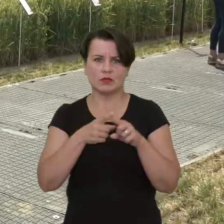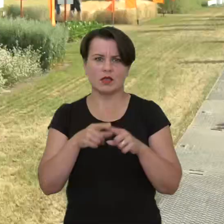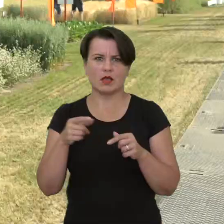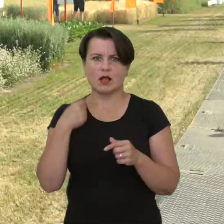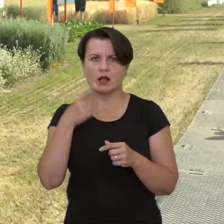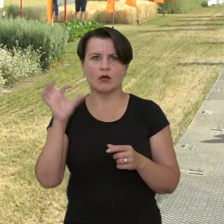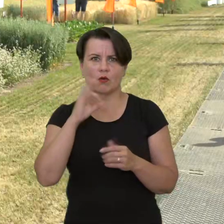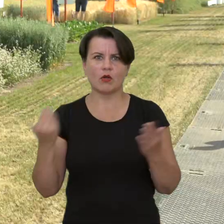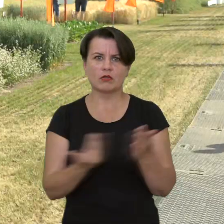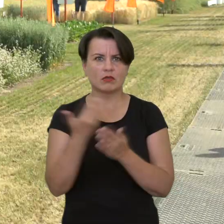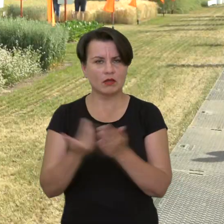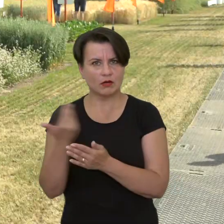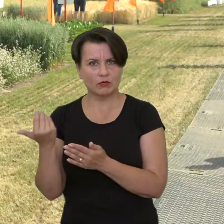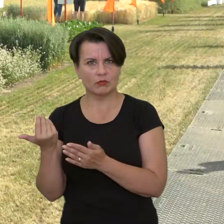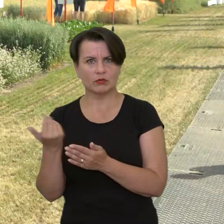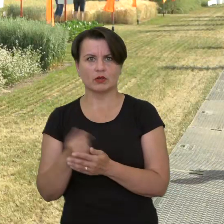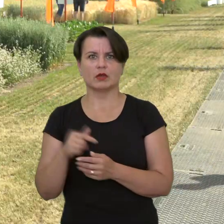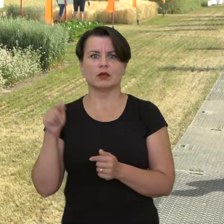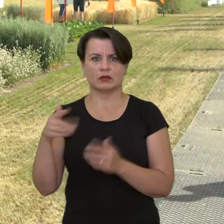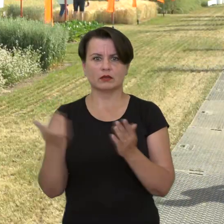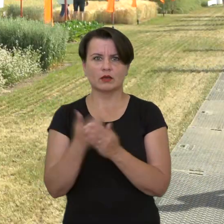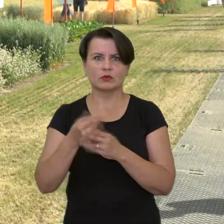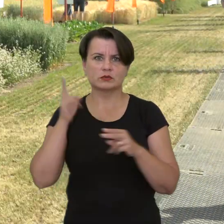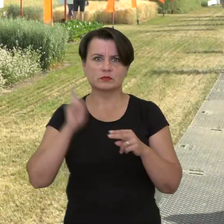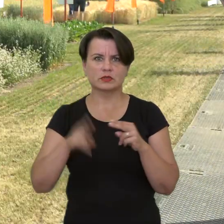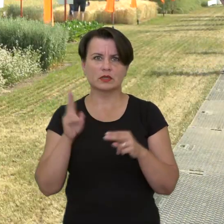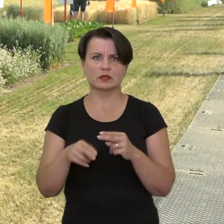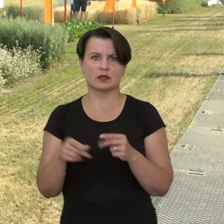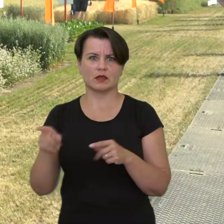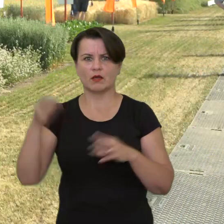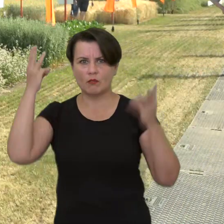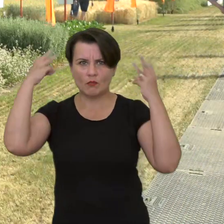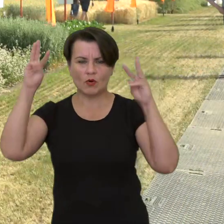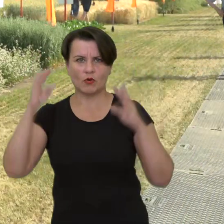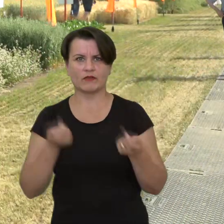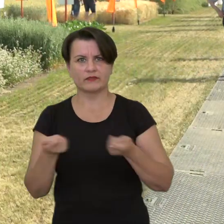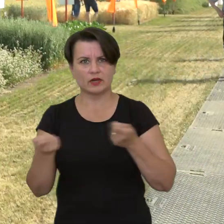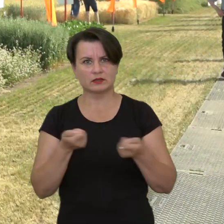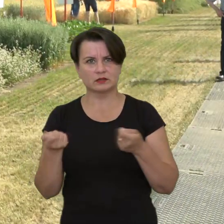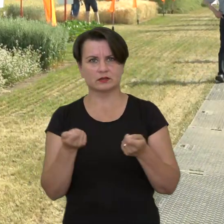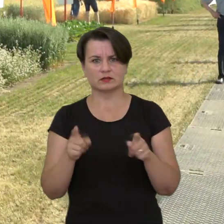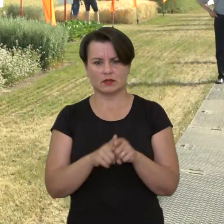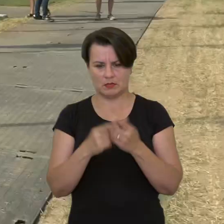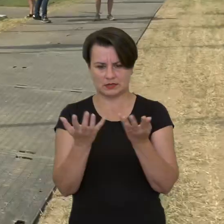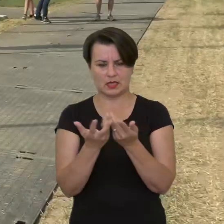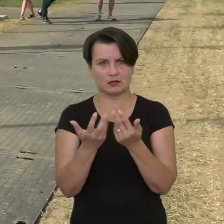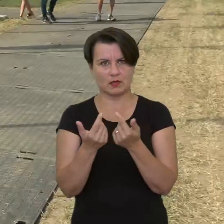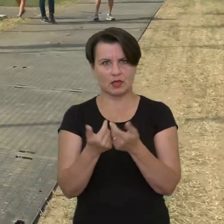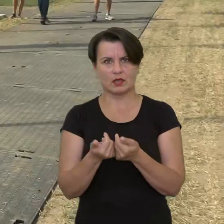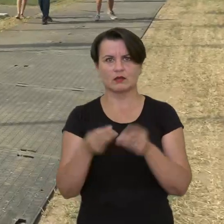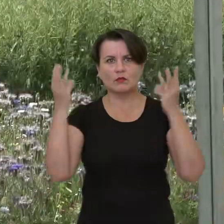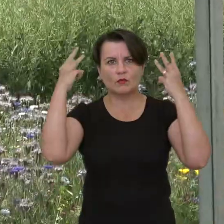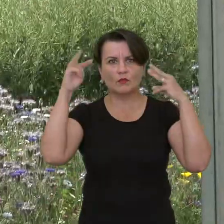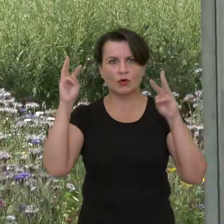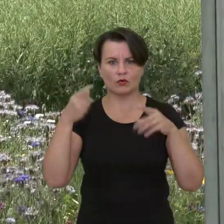dalykas, mes kalbam apie inovacijas, tai svarbu iš tiesų tie naujieji sprendimai, galbūt net modernioji vadyba ir